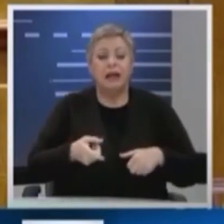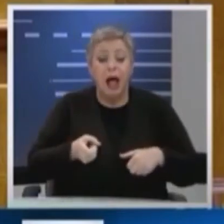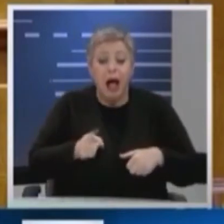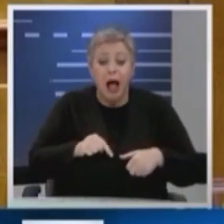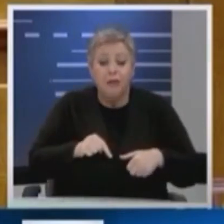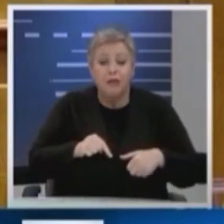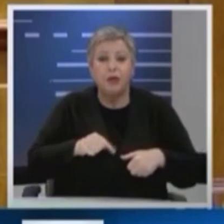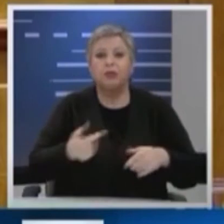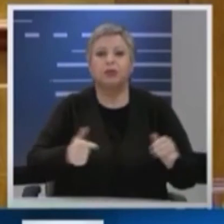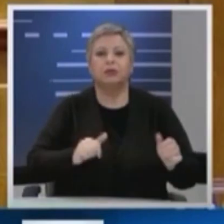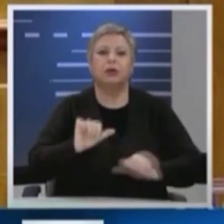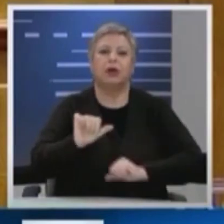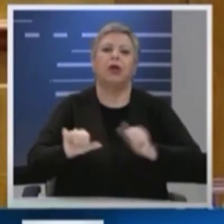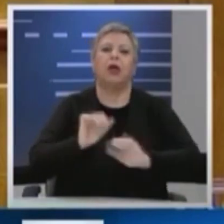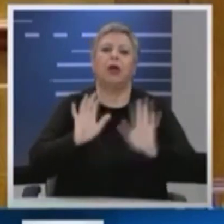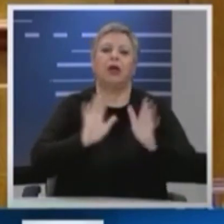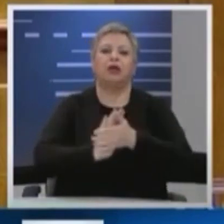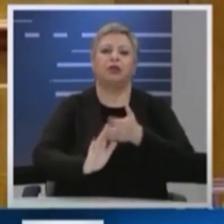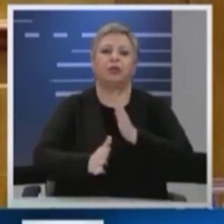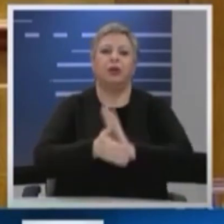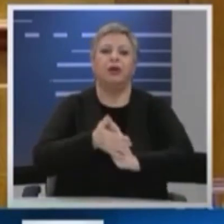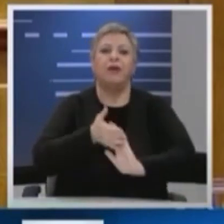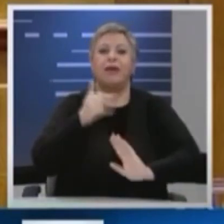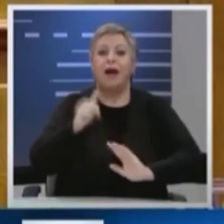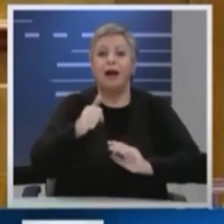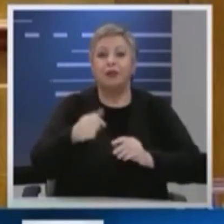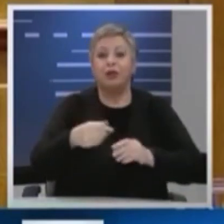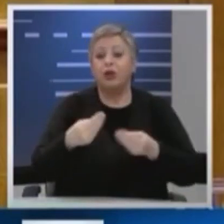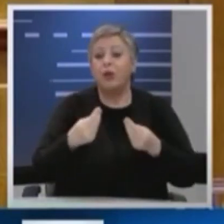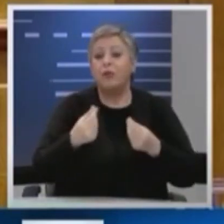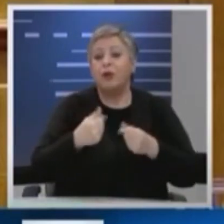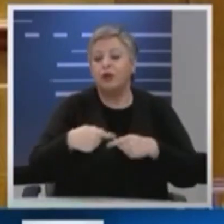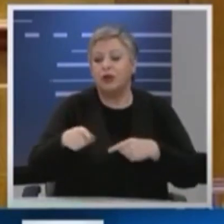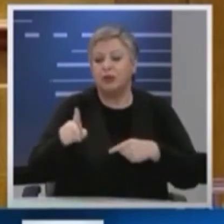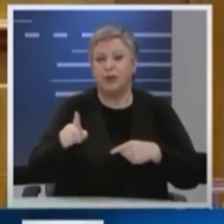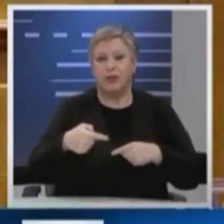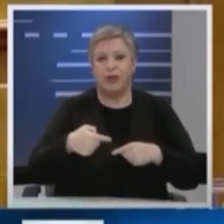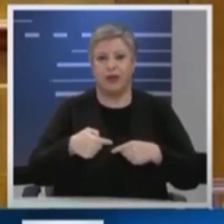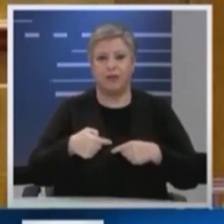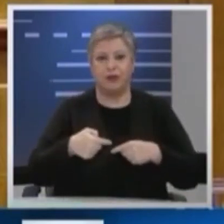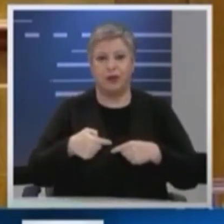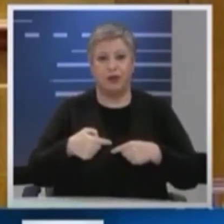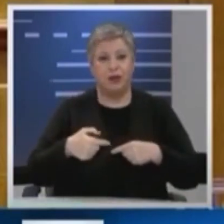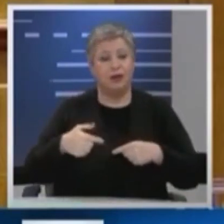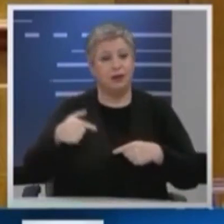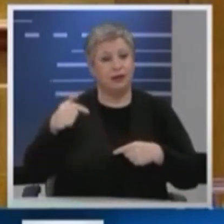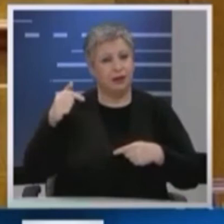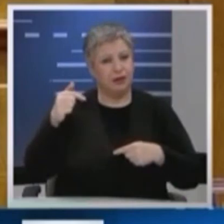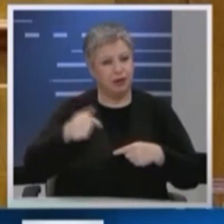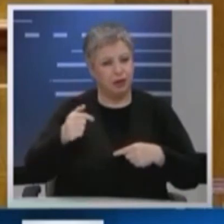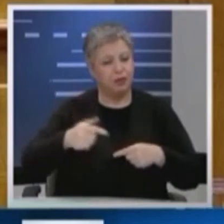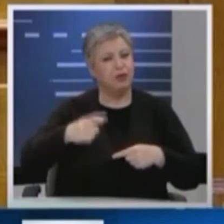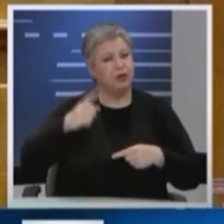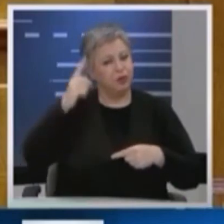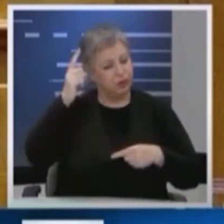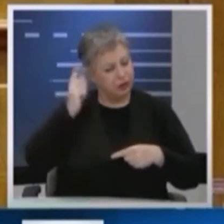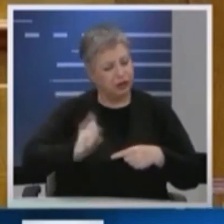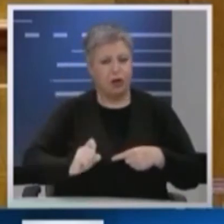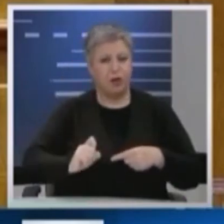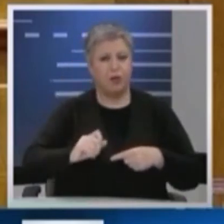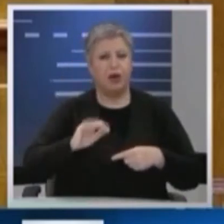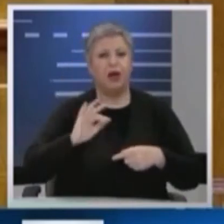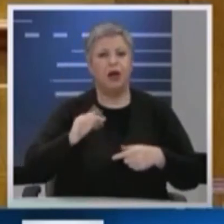μέρα. Αυτή είναι η ποιοτική διαφορά ανάμεσα σε μια παράταξη που έχει στη φύση και στη φυσιογνωμία